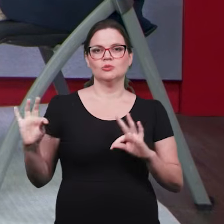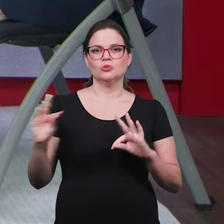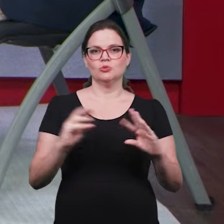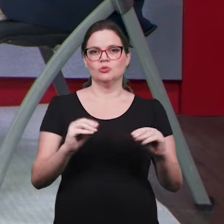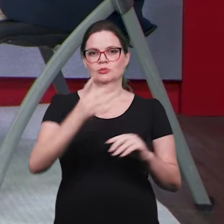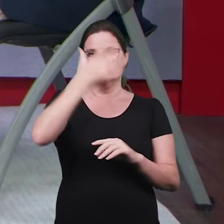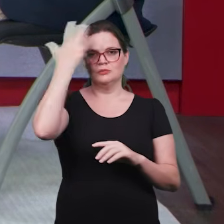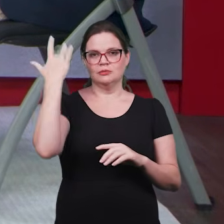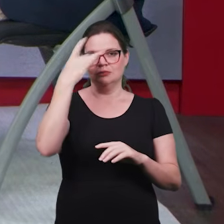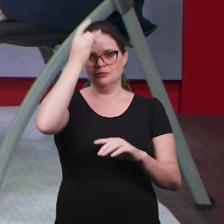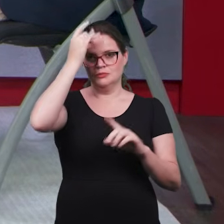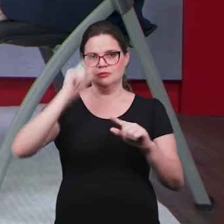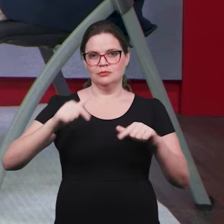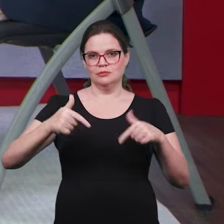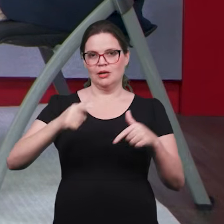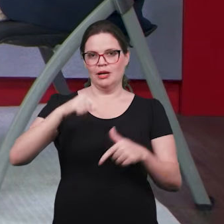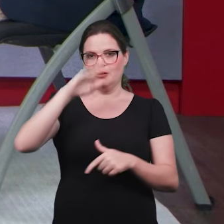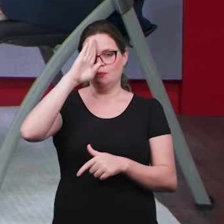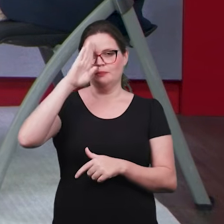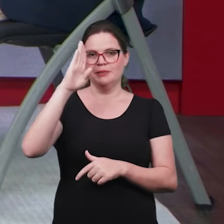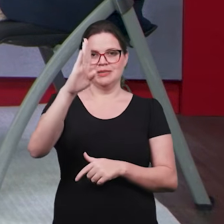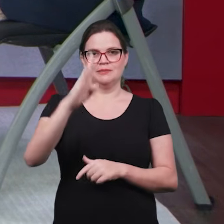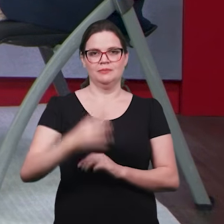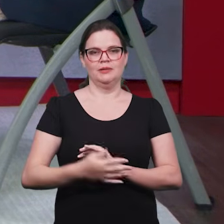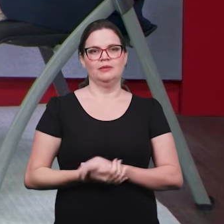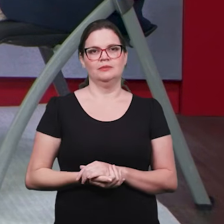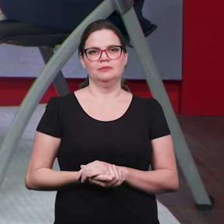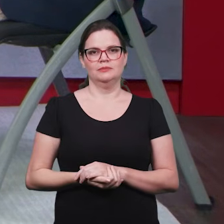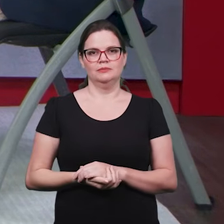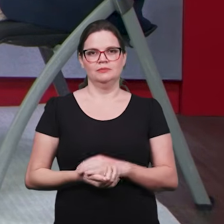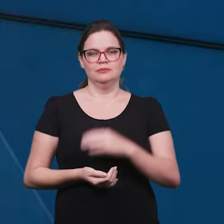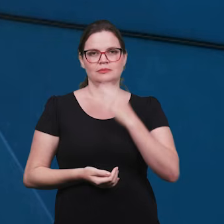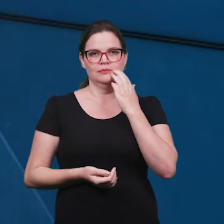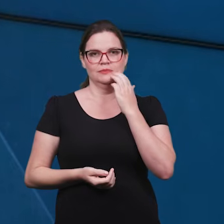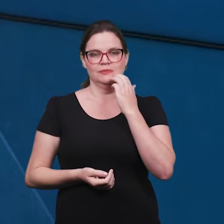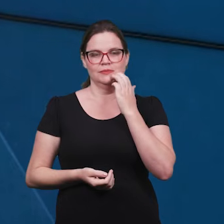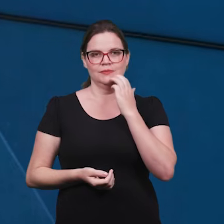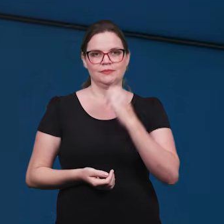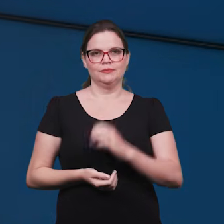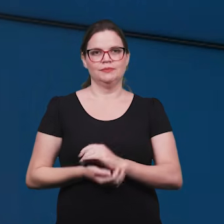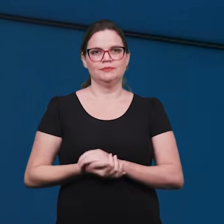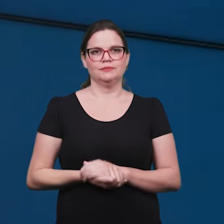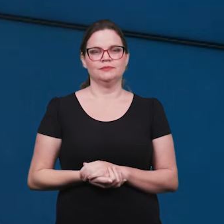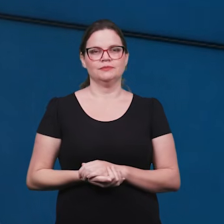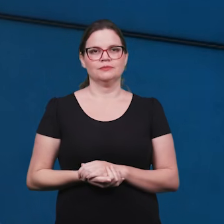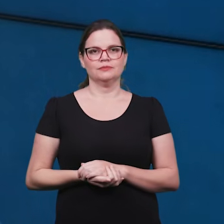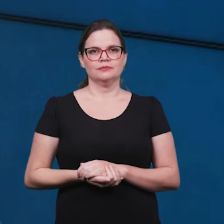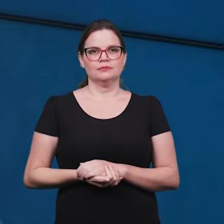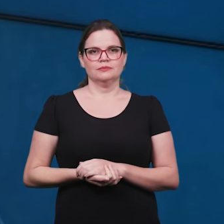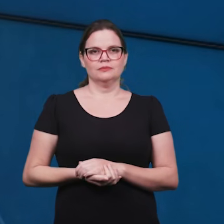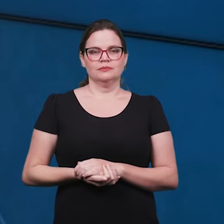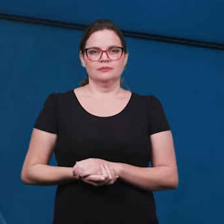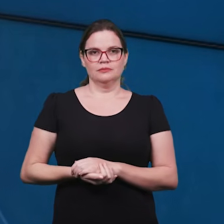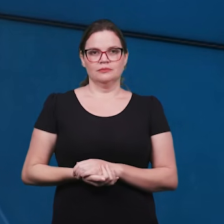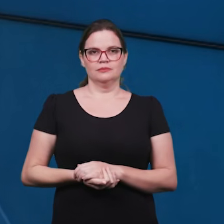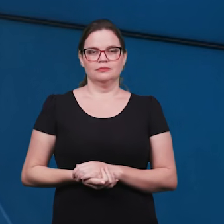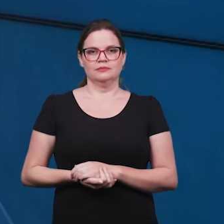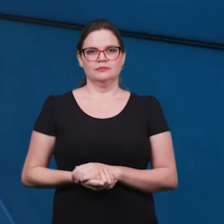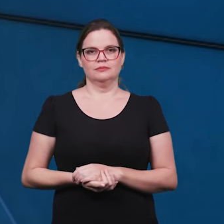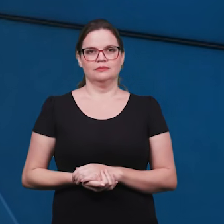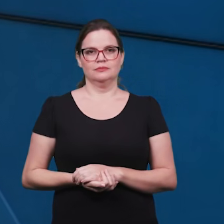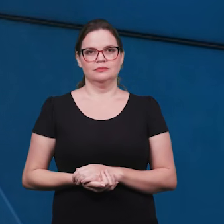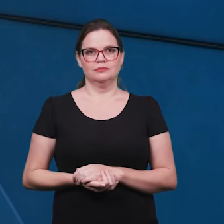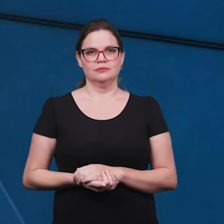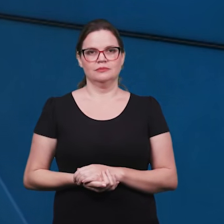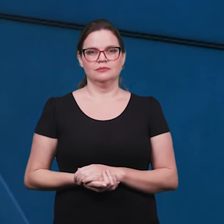aqui, aquilo que o Espírito Santo faz é o principal. И здесь я видел, что молодежь не боятся